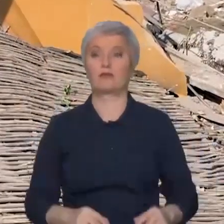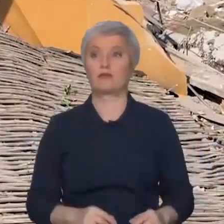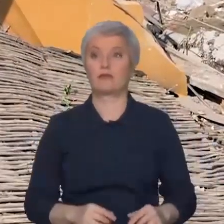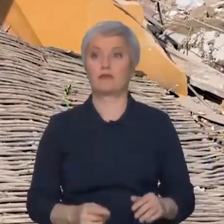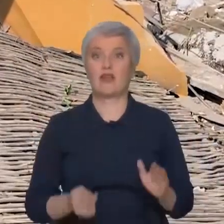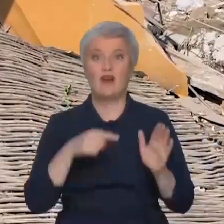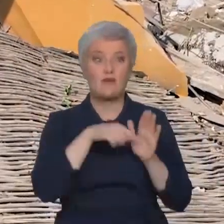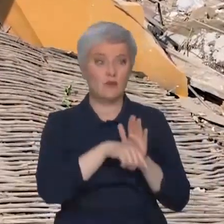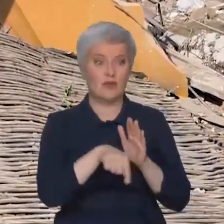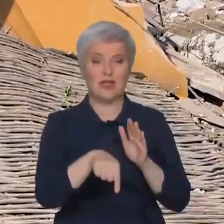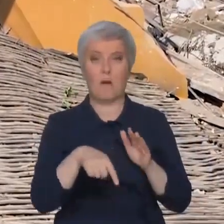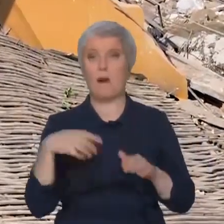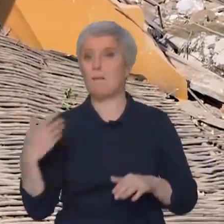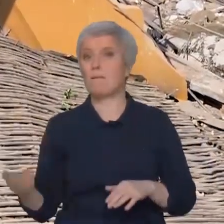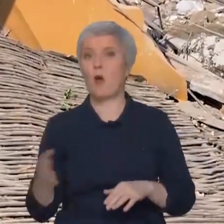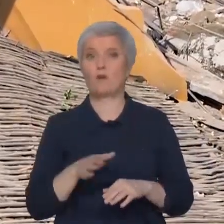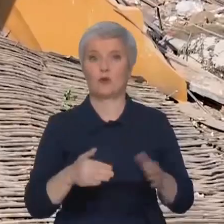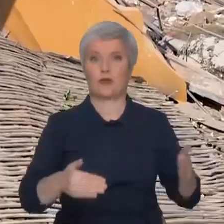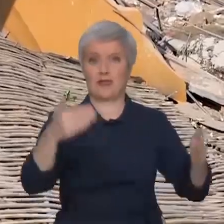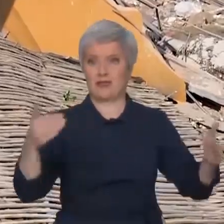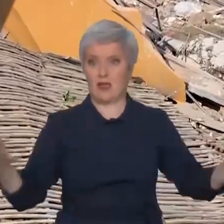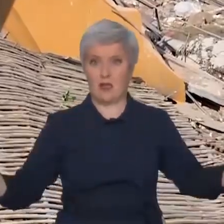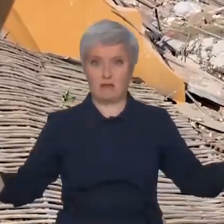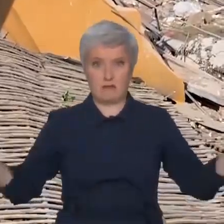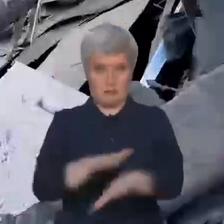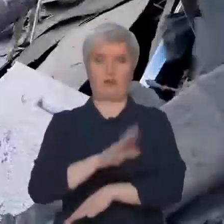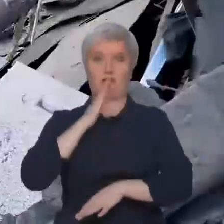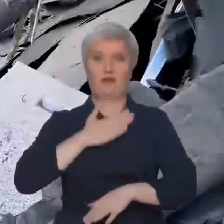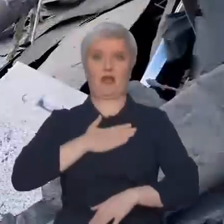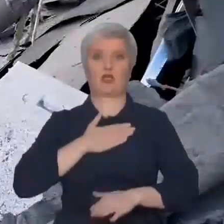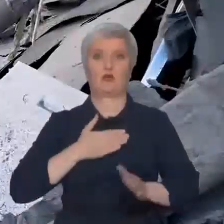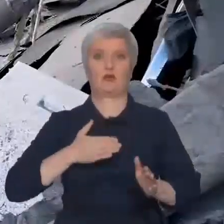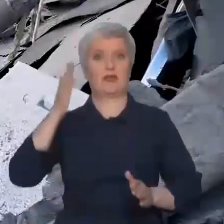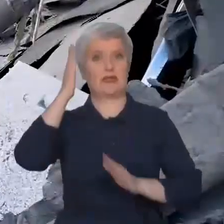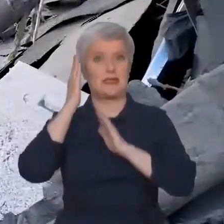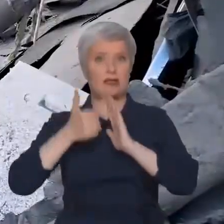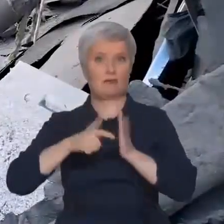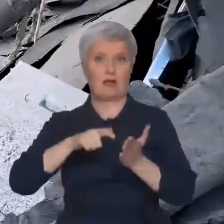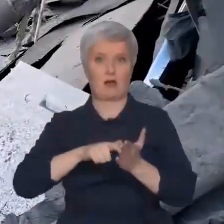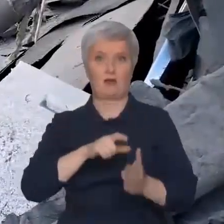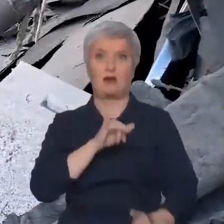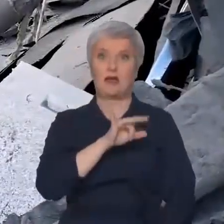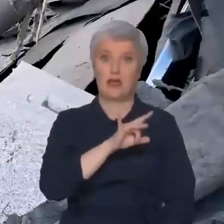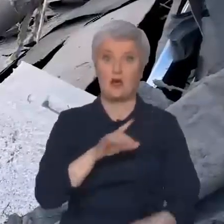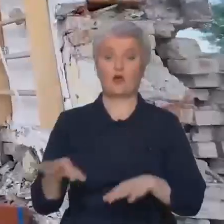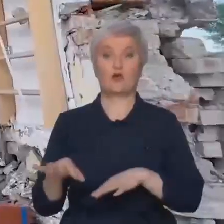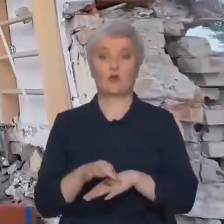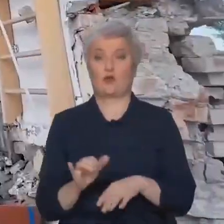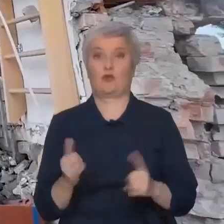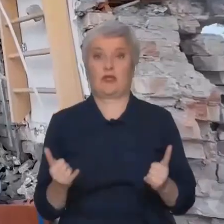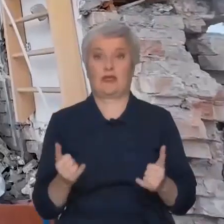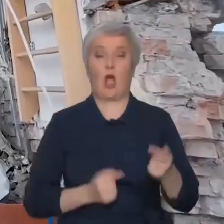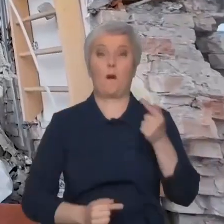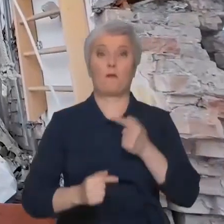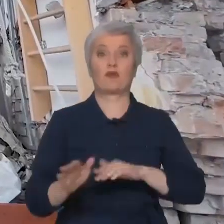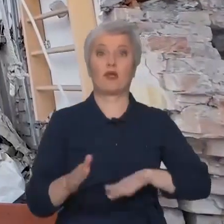Внутри там промежуточні стіни всі залетіли к нам в спальню. Ігор із дружиною щойно повернулися після